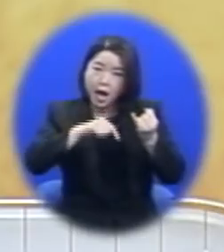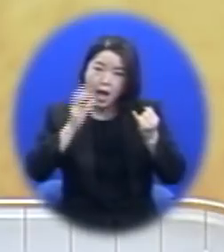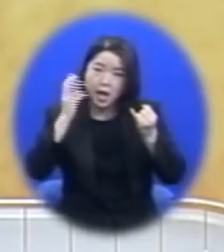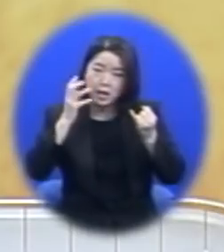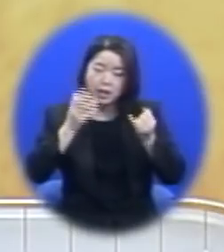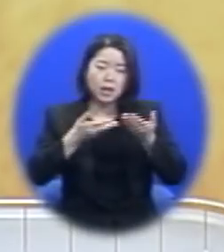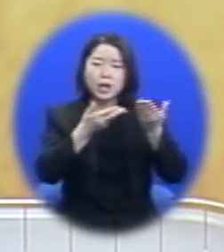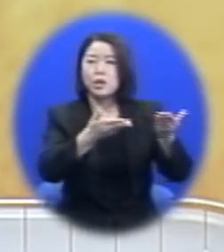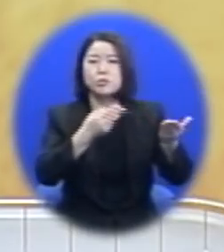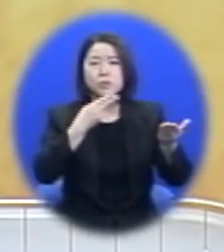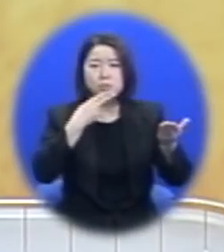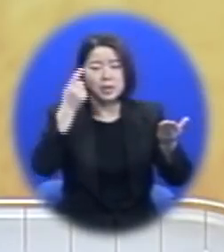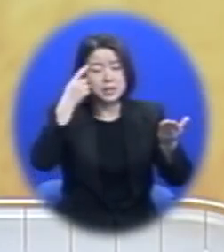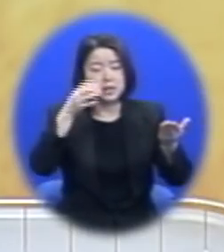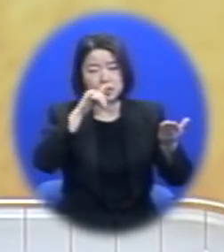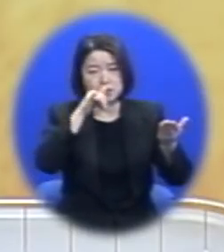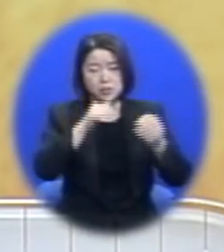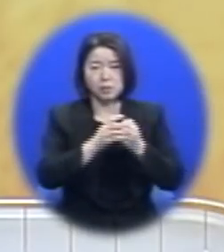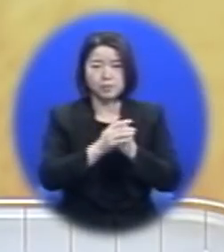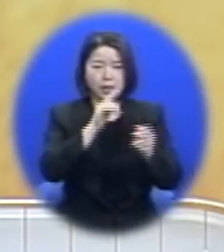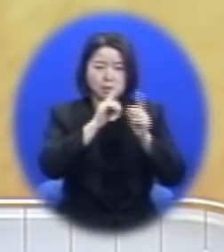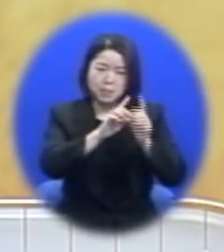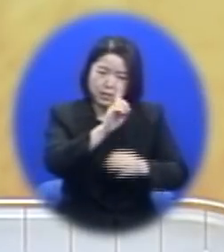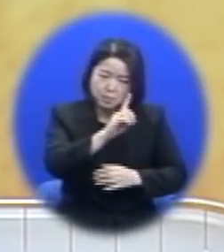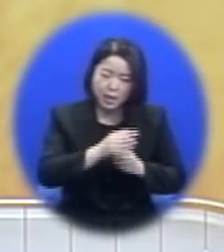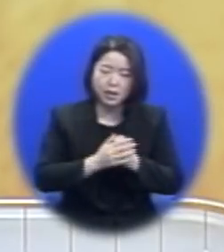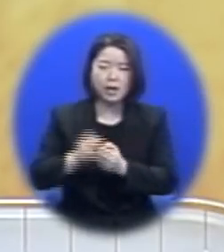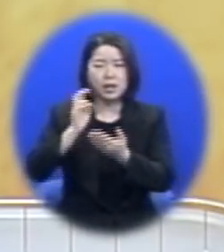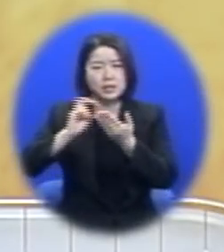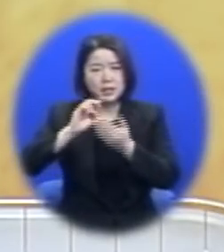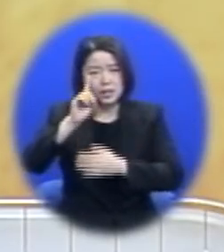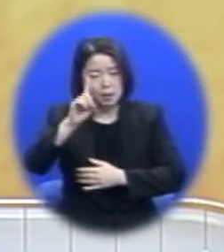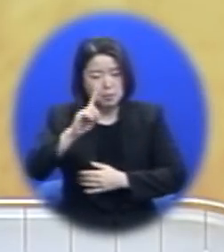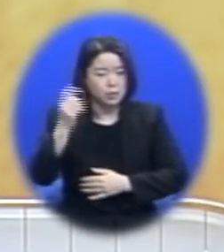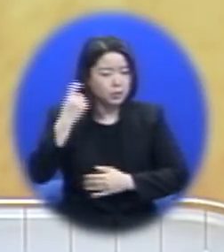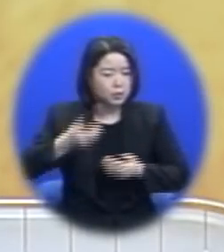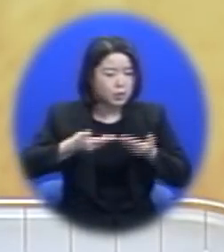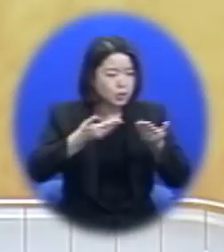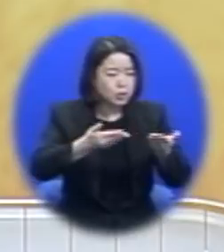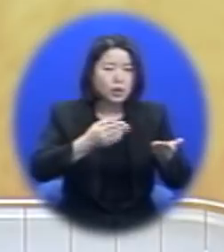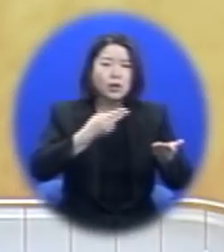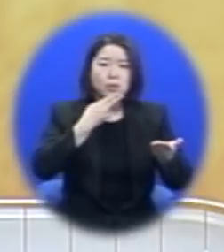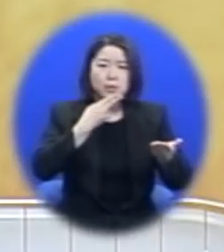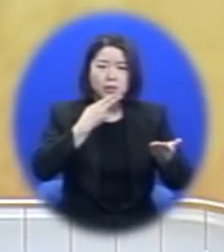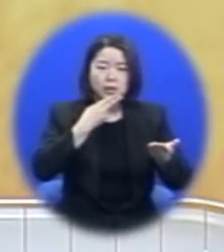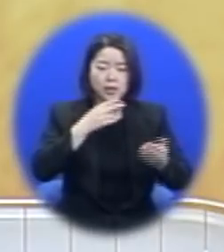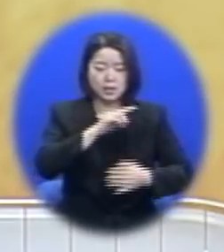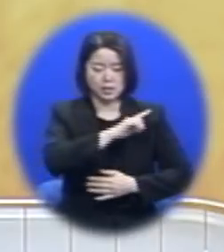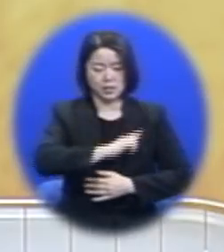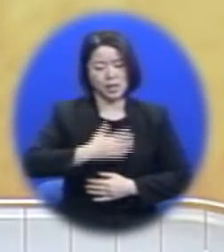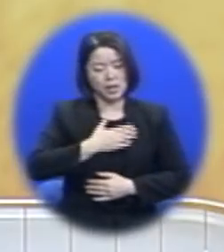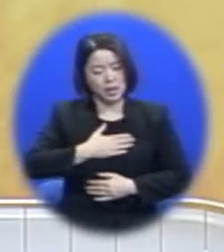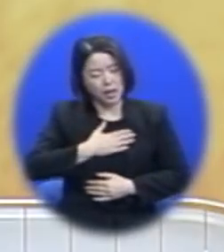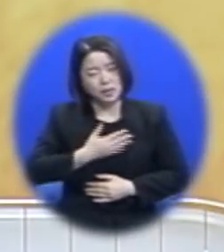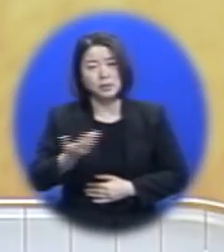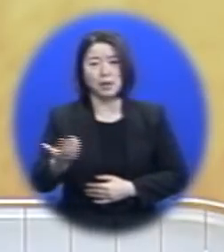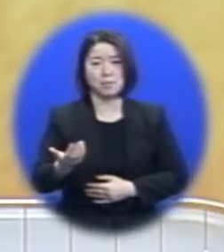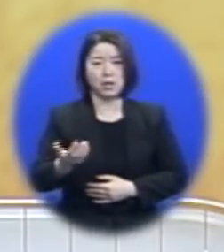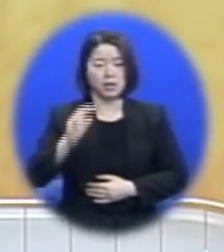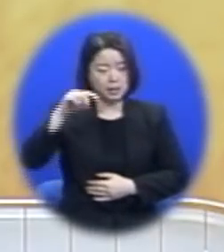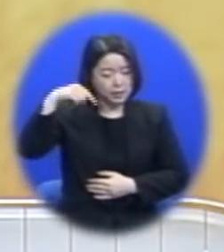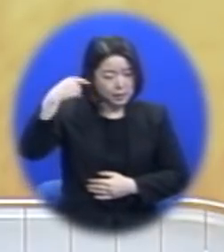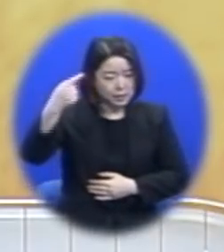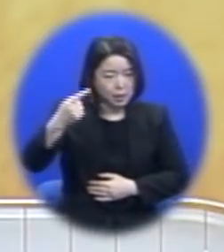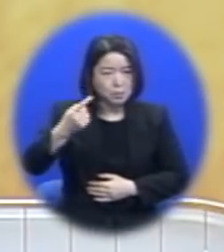들었습니다. 말씀 한 구절 찬양 한번 제대로 들려준 적이 없다는 게 가장 가슴이 아파 다음날